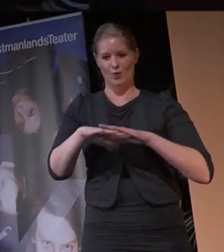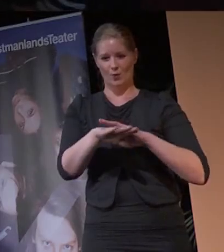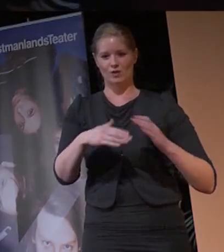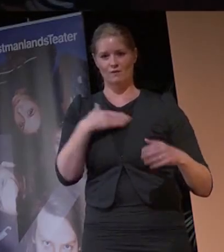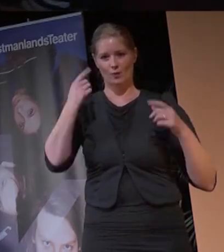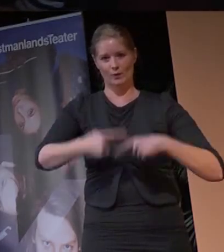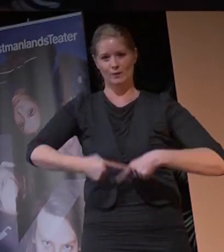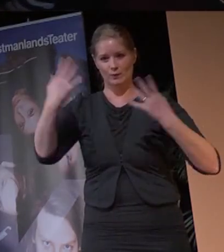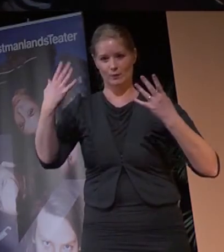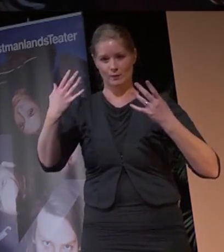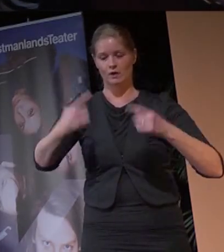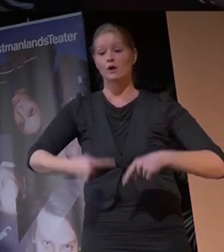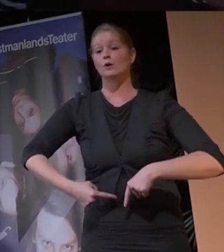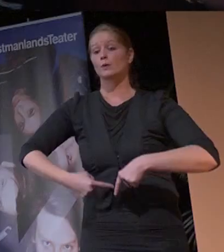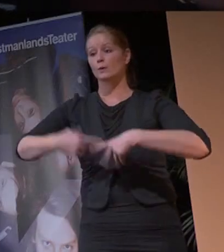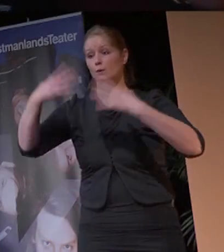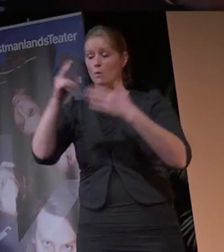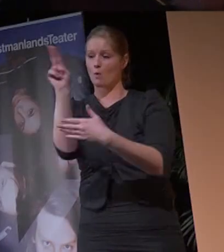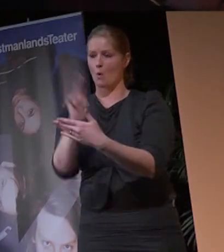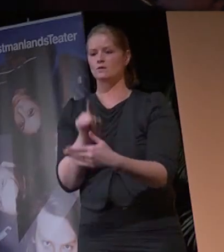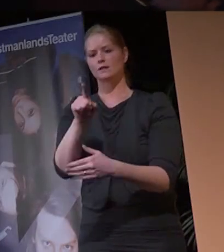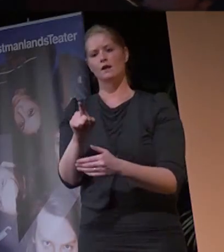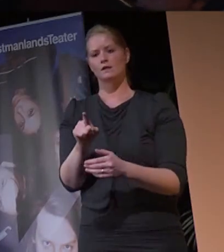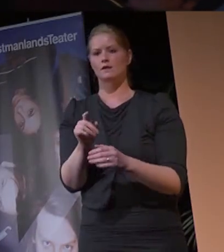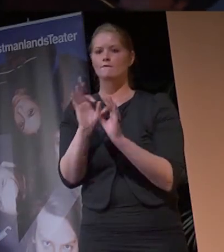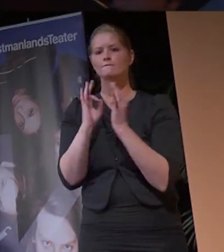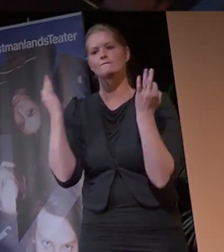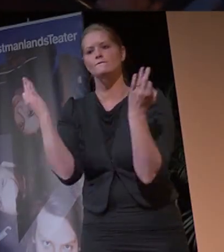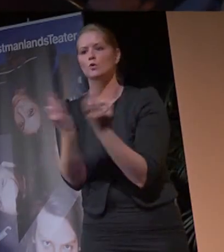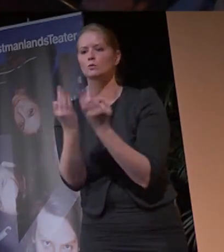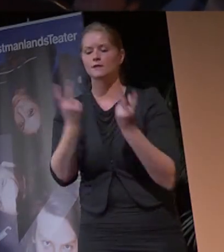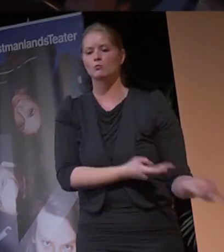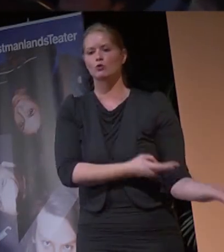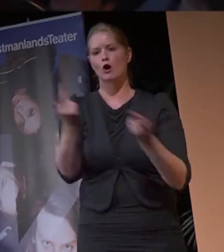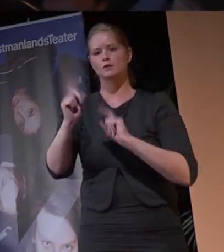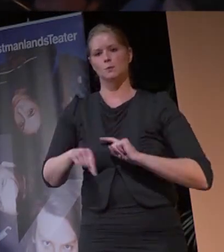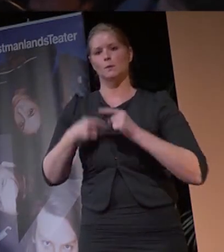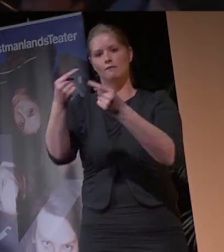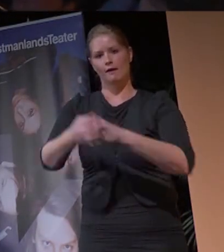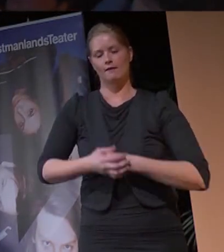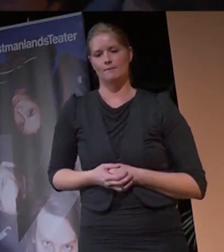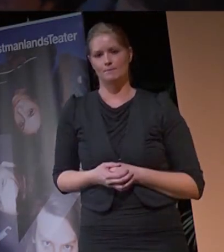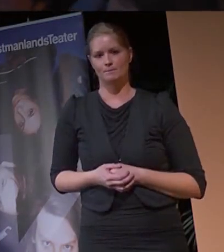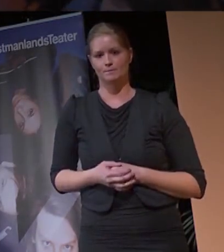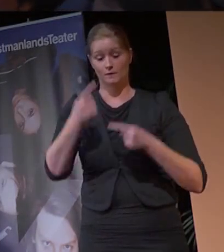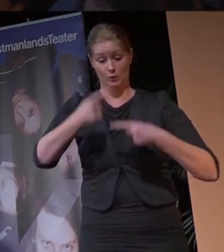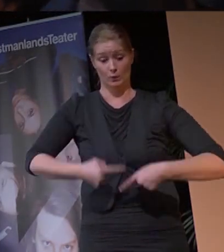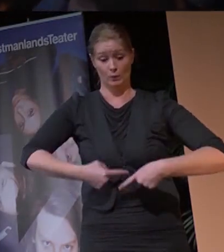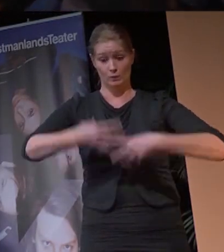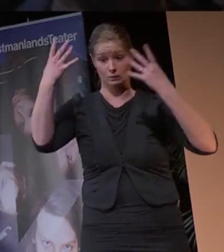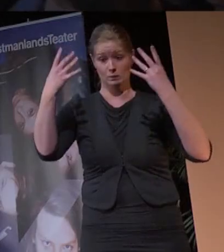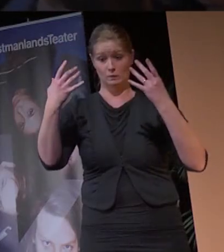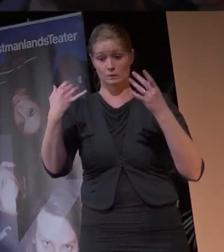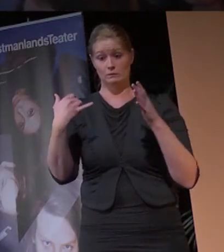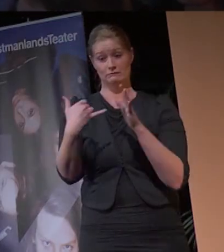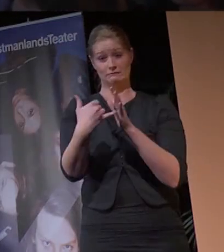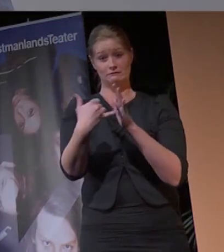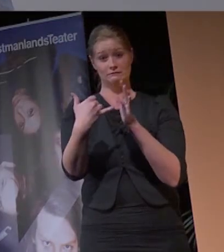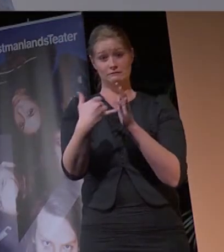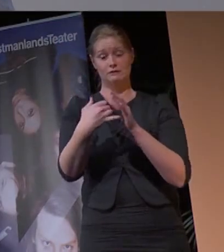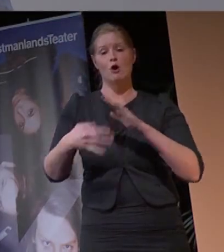Kulturen, konsten är ett forum för demokratisk utveckling. Och genom kulturen så lyfts